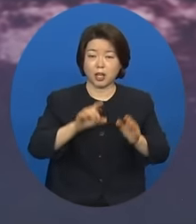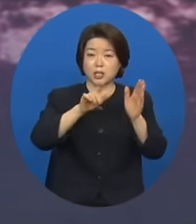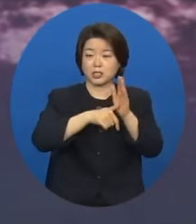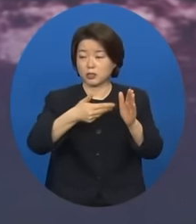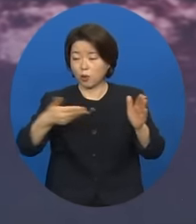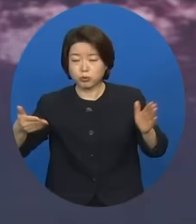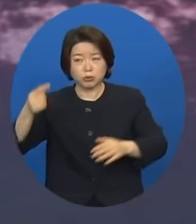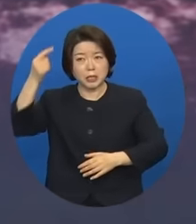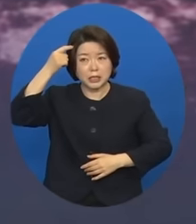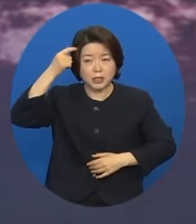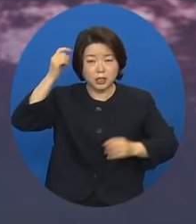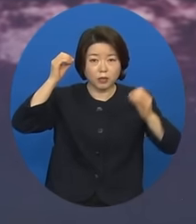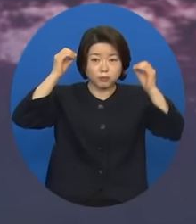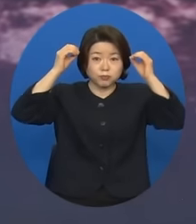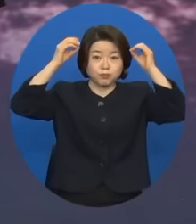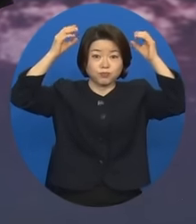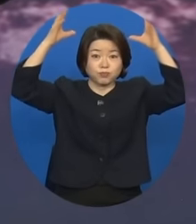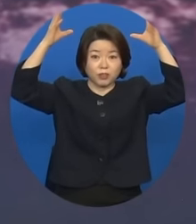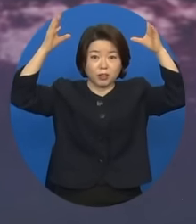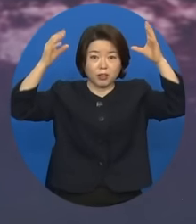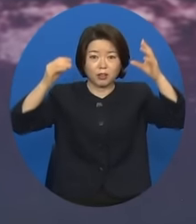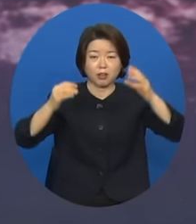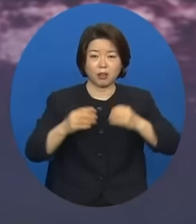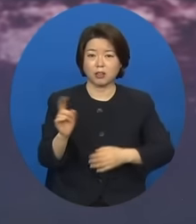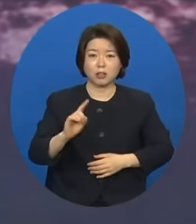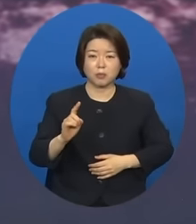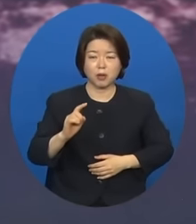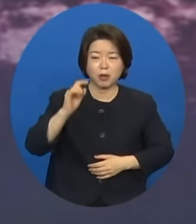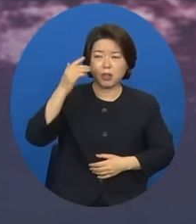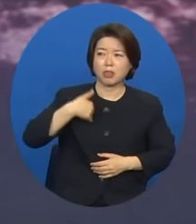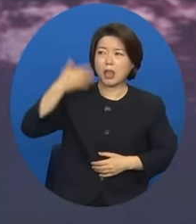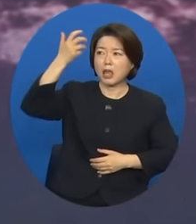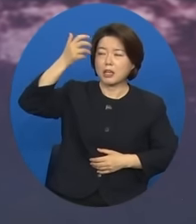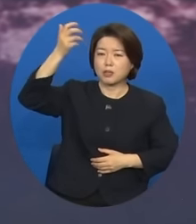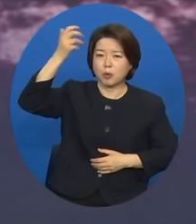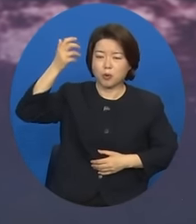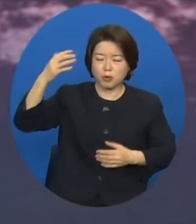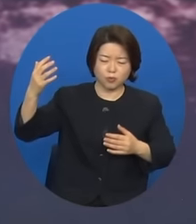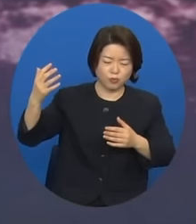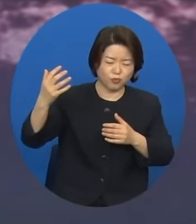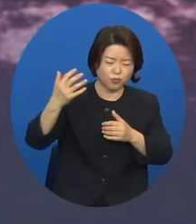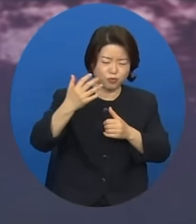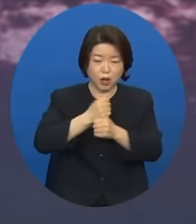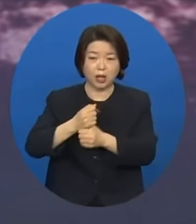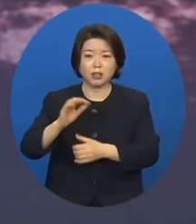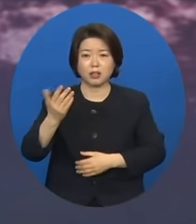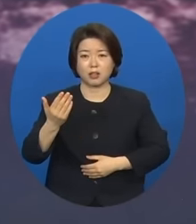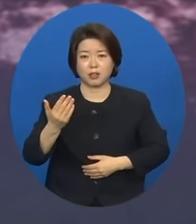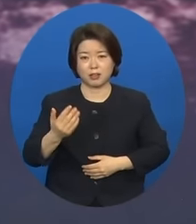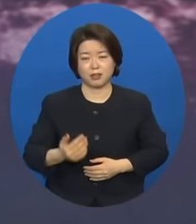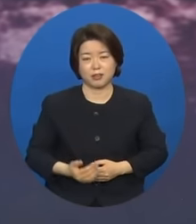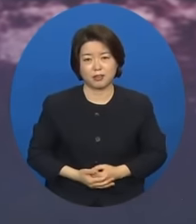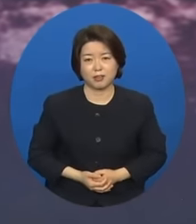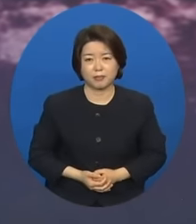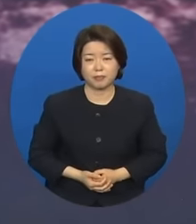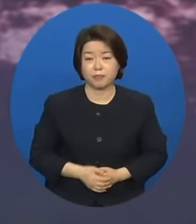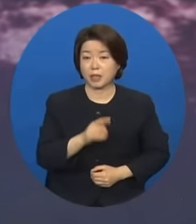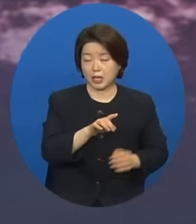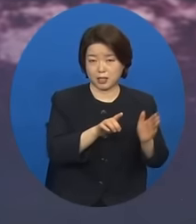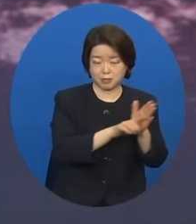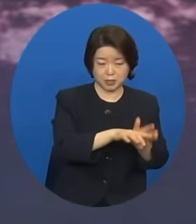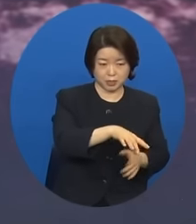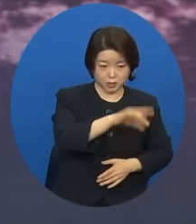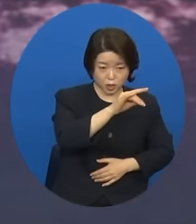될까요 어마어마하게 자합니다 그의 영혼을 완전히 사로잡아요 그렇게 된다는 거예요 그래서이 믿음의 첫